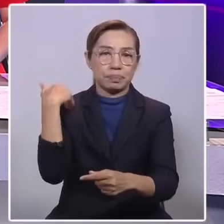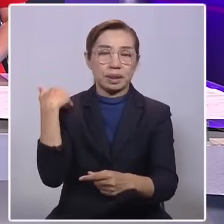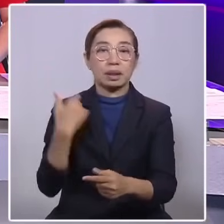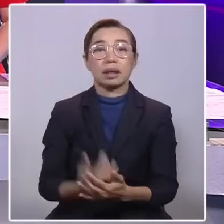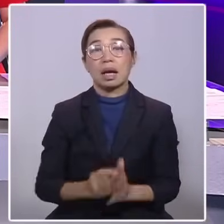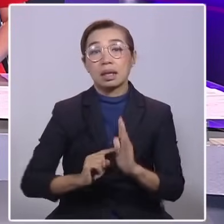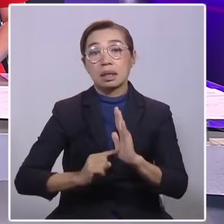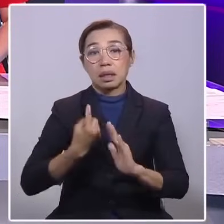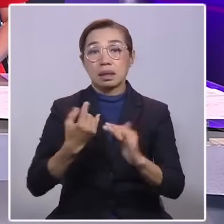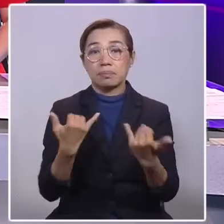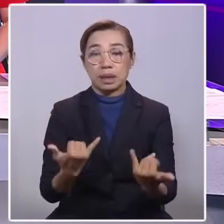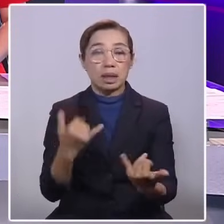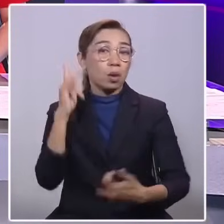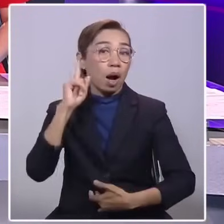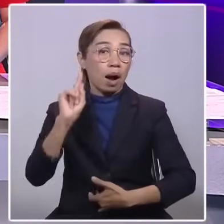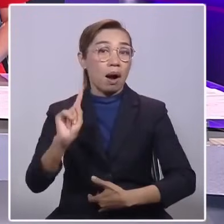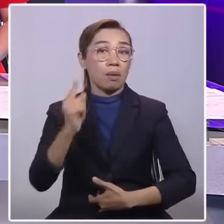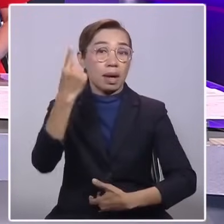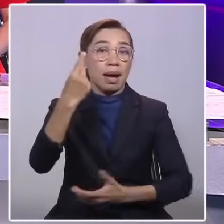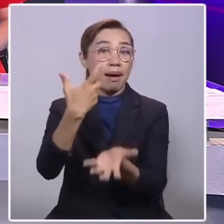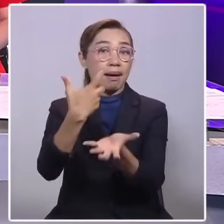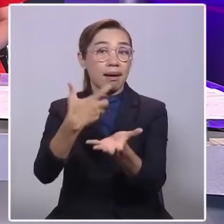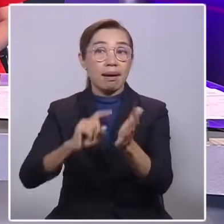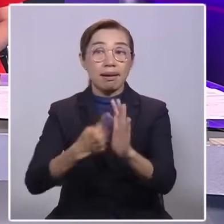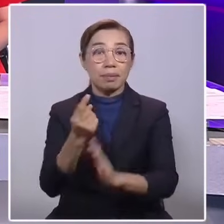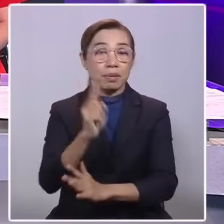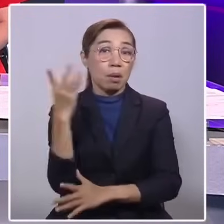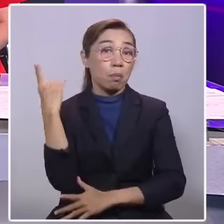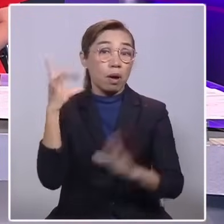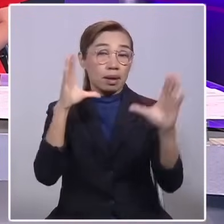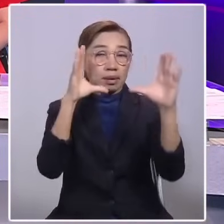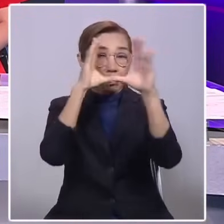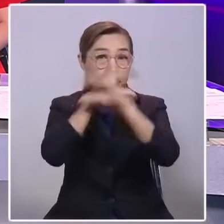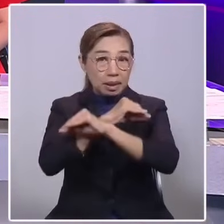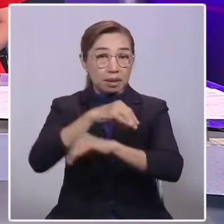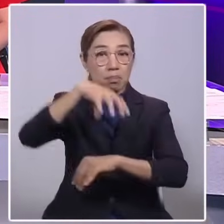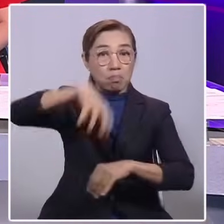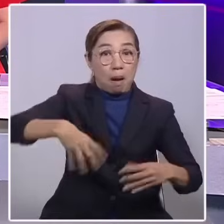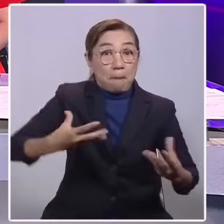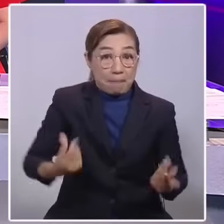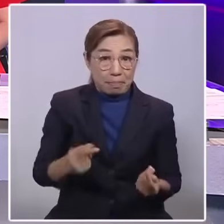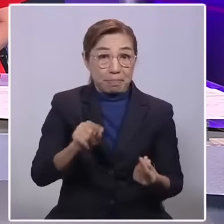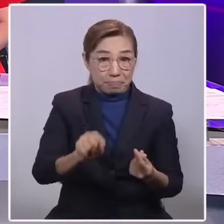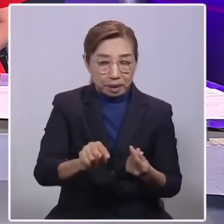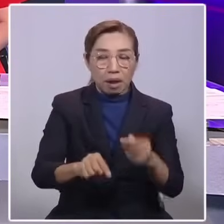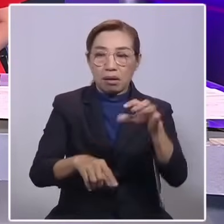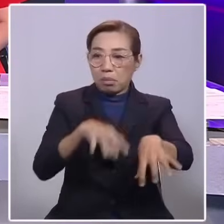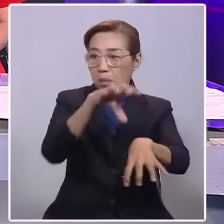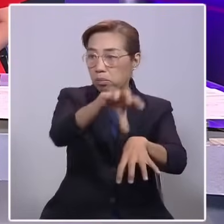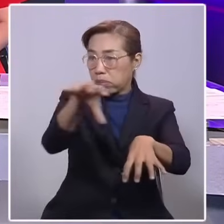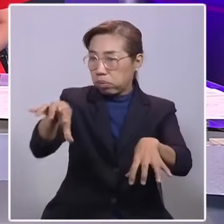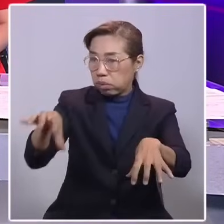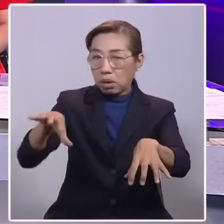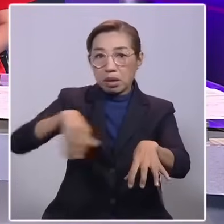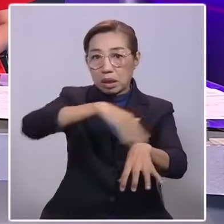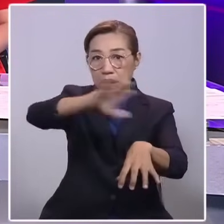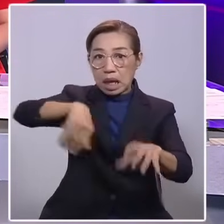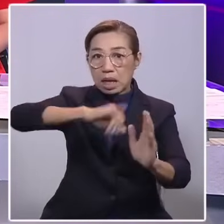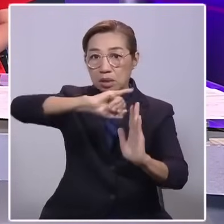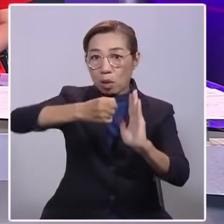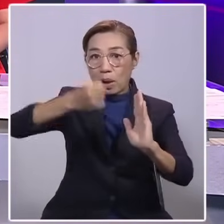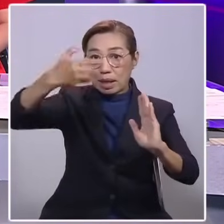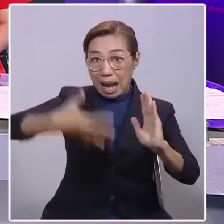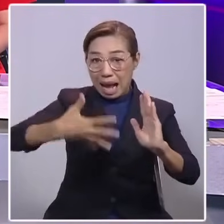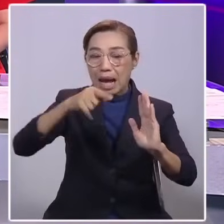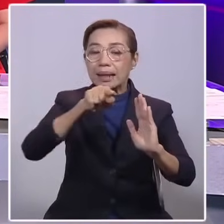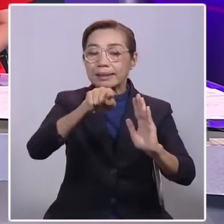ไปเริ่มกันที่ข่าวแรกกันก่อนแล้วกันเมื่อช่วงค่ำคืนที่ผ่านมาสถานบันเทิงหลายพื้นที่ใน 5จังหวัดที่ได้